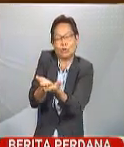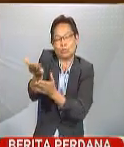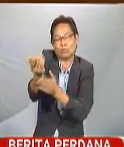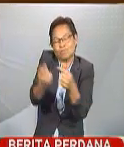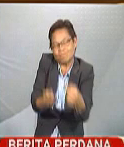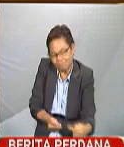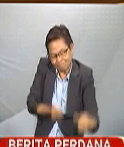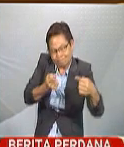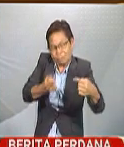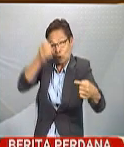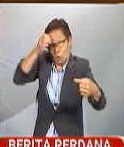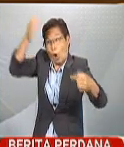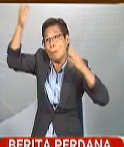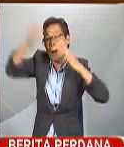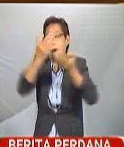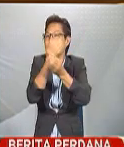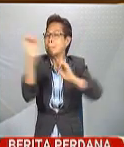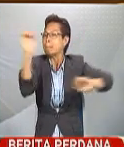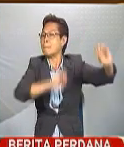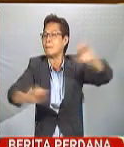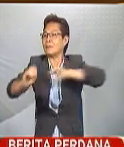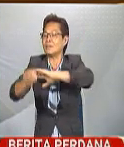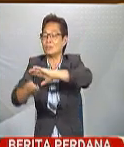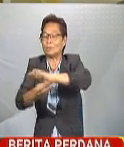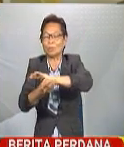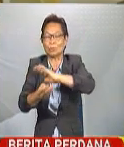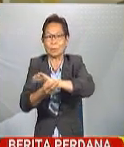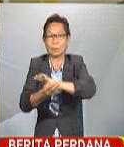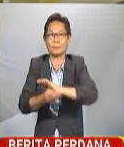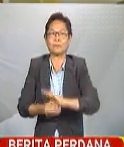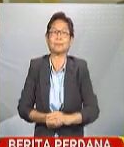memperjuangkan konsep negara bebas wah wah